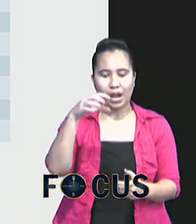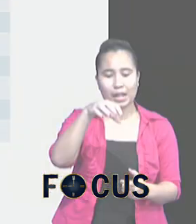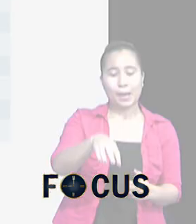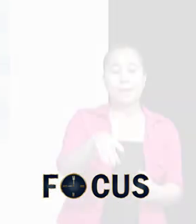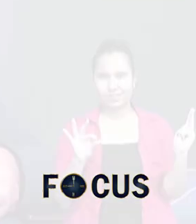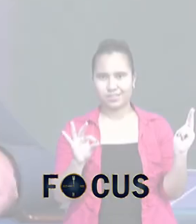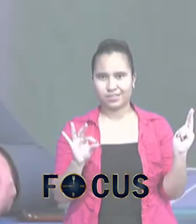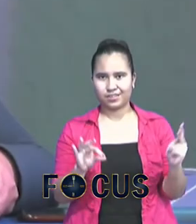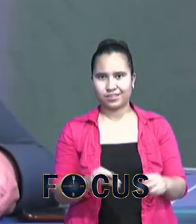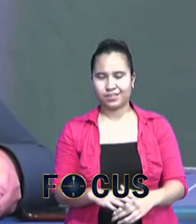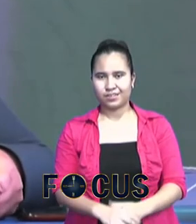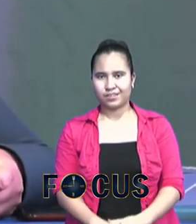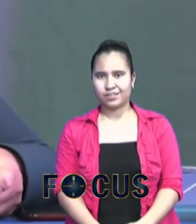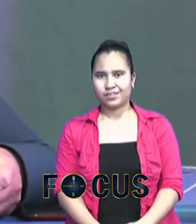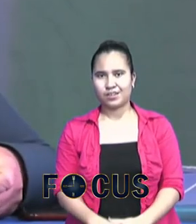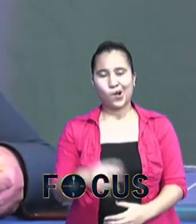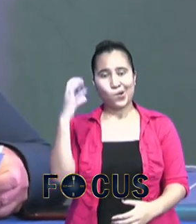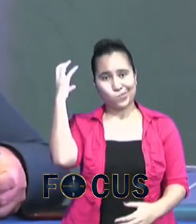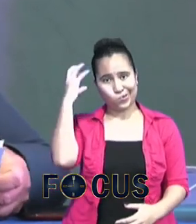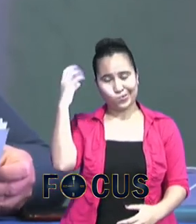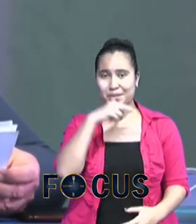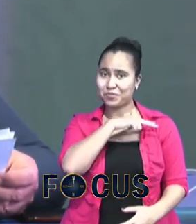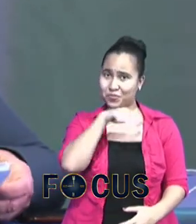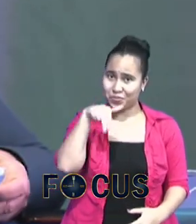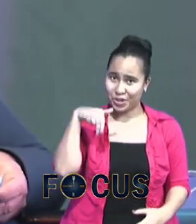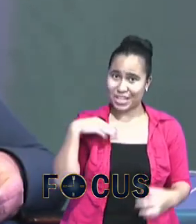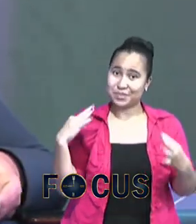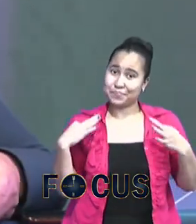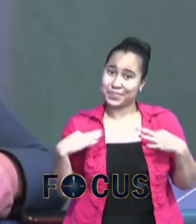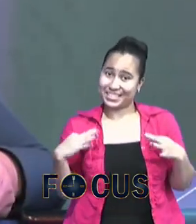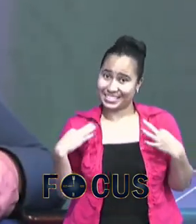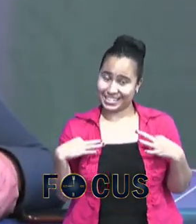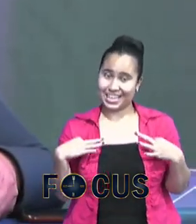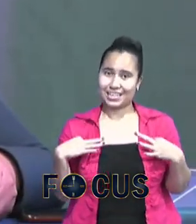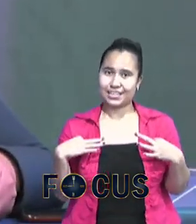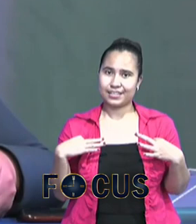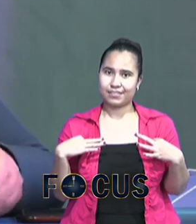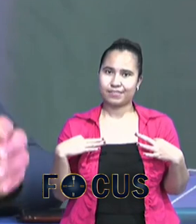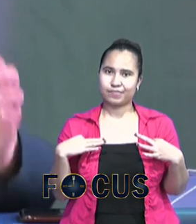Paramaribo. De uitdaging voor ons als ministerie